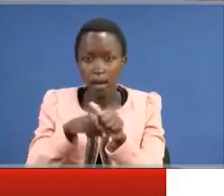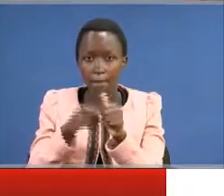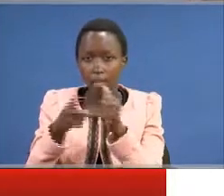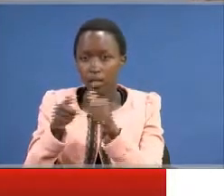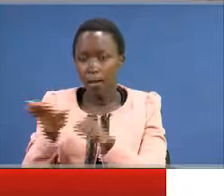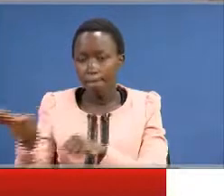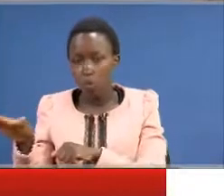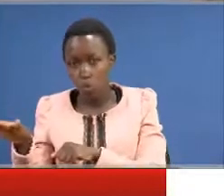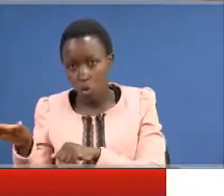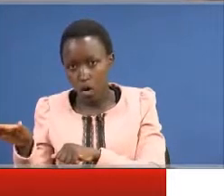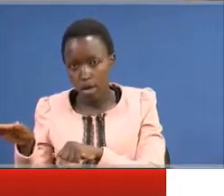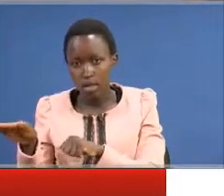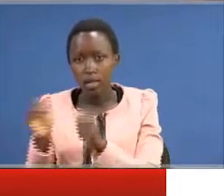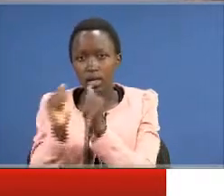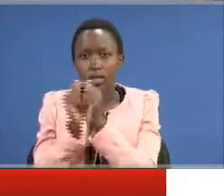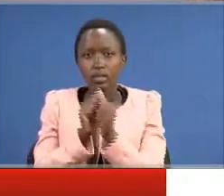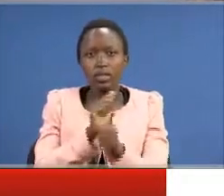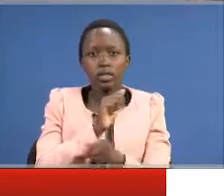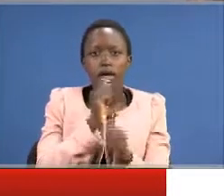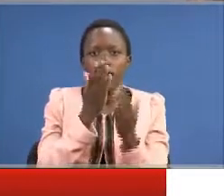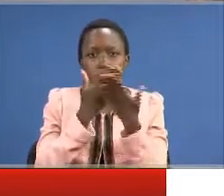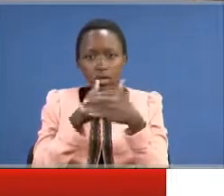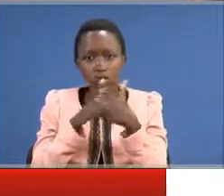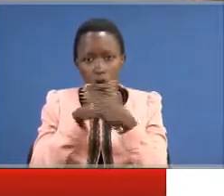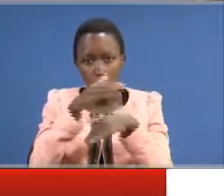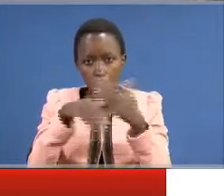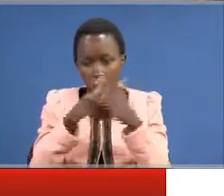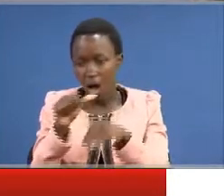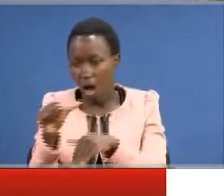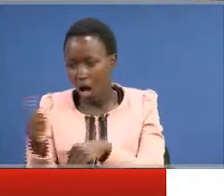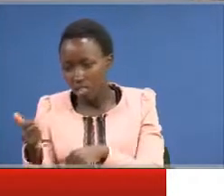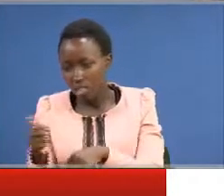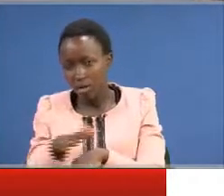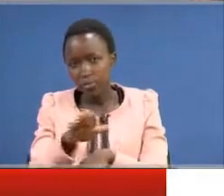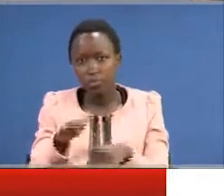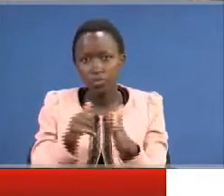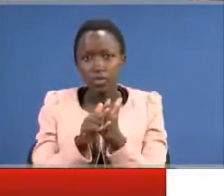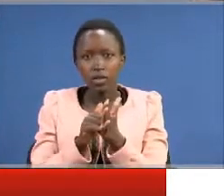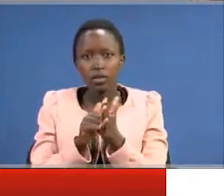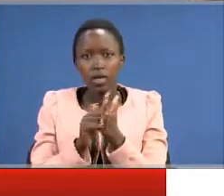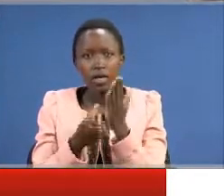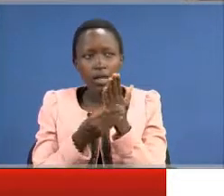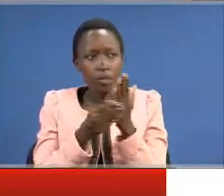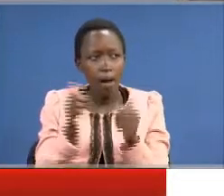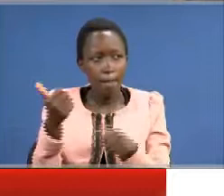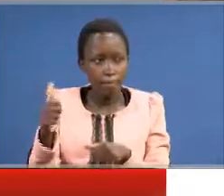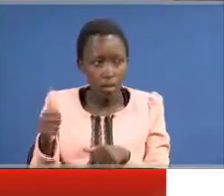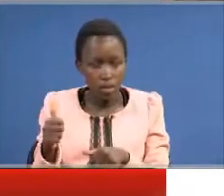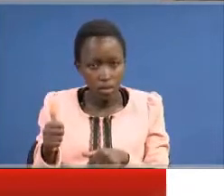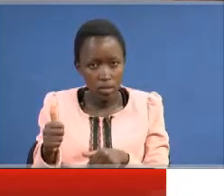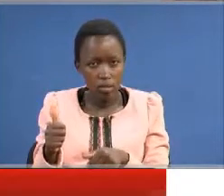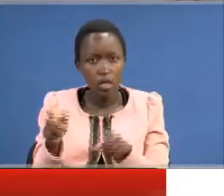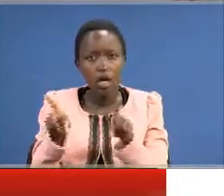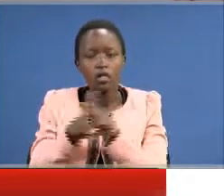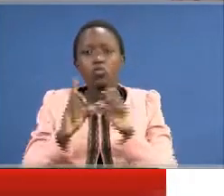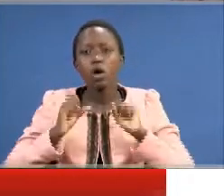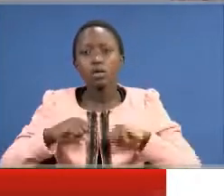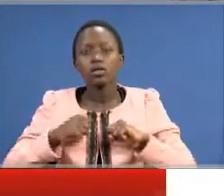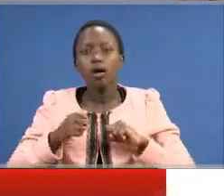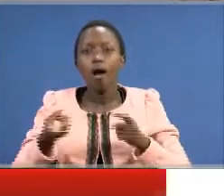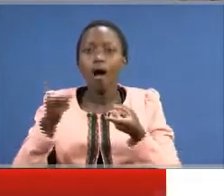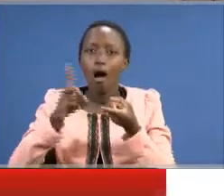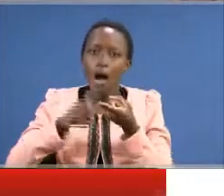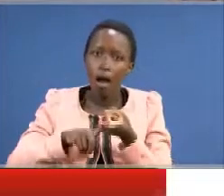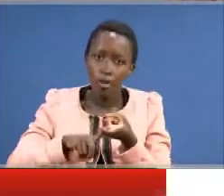6 a.m. and 10 p.m. In all other areas that have not been mentioned, we have also agreed to